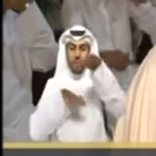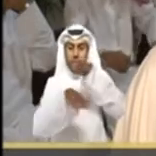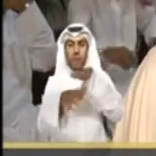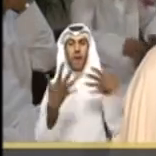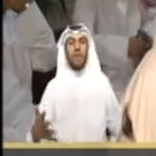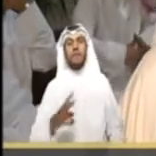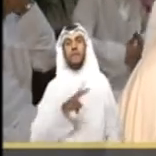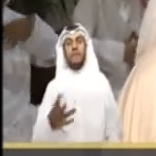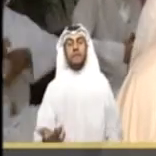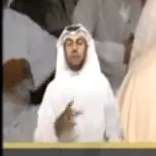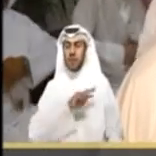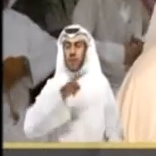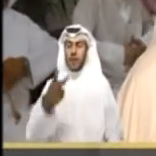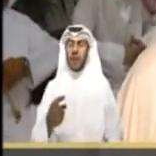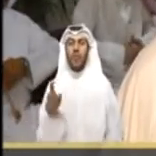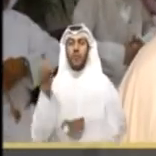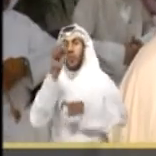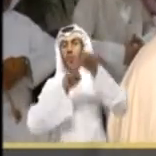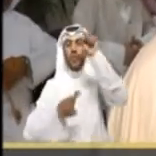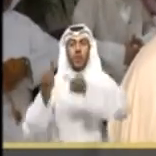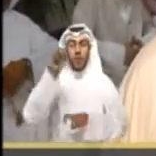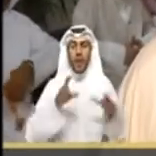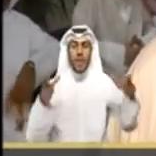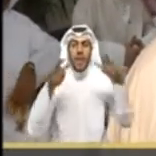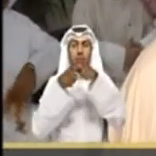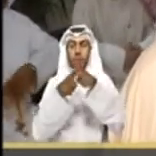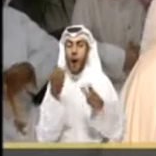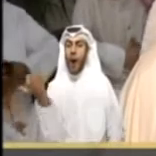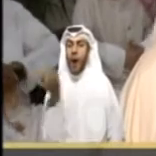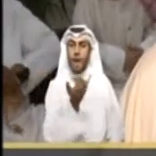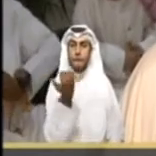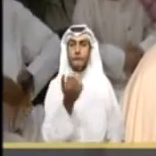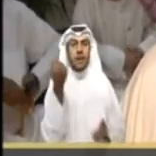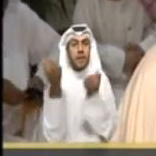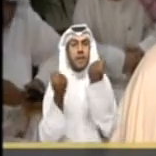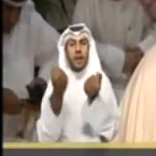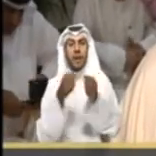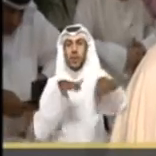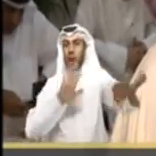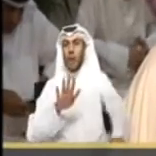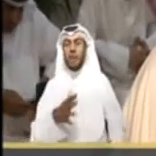ويعني تم إثراء النقاش حول جوانب عدة تخص